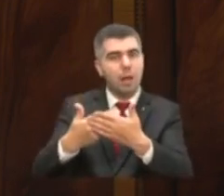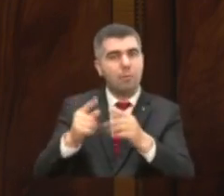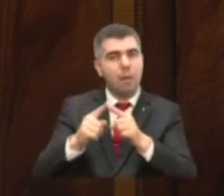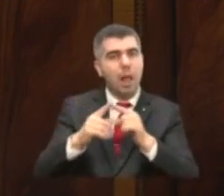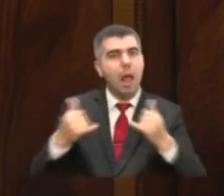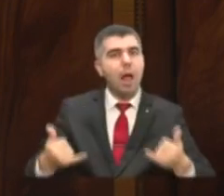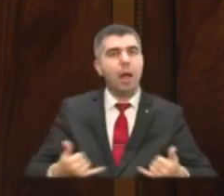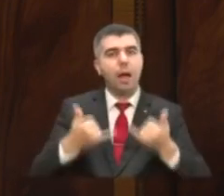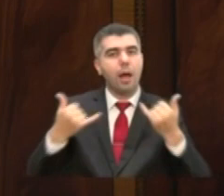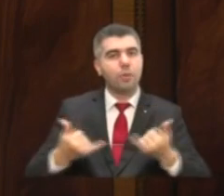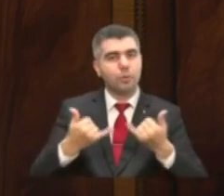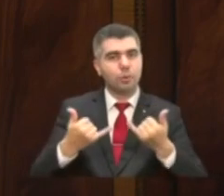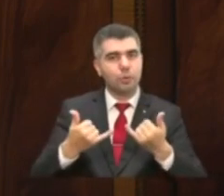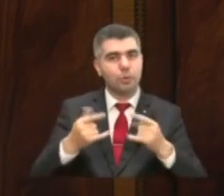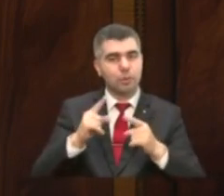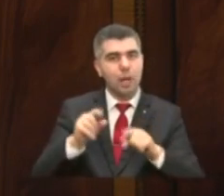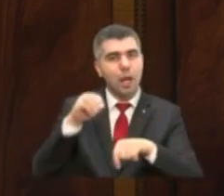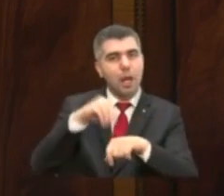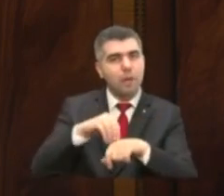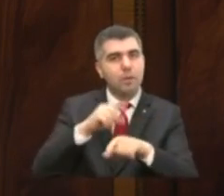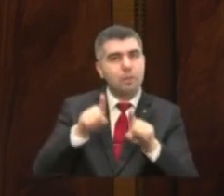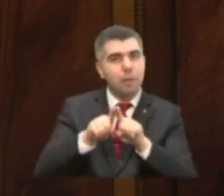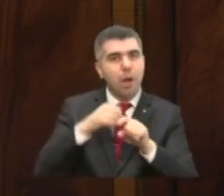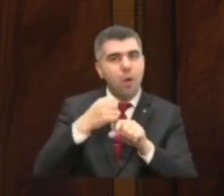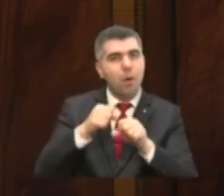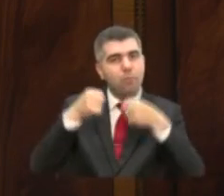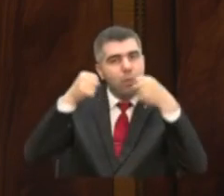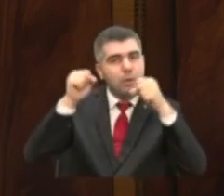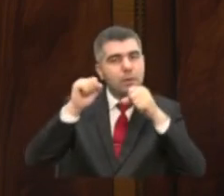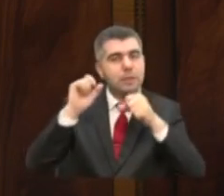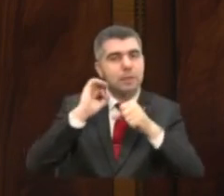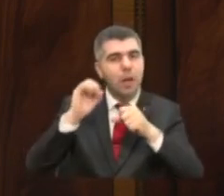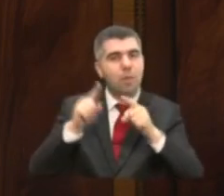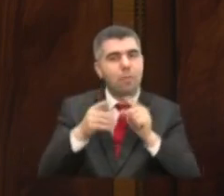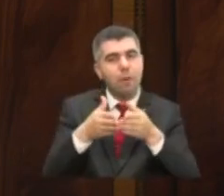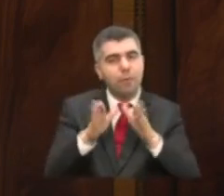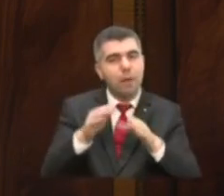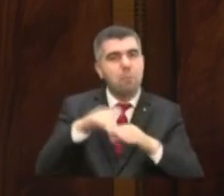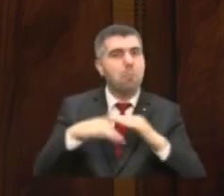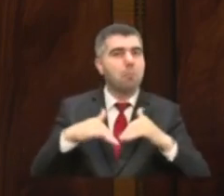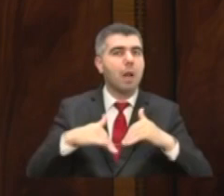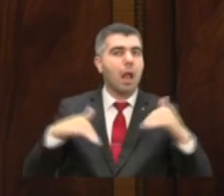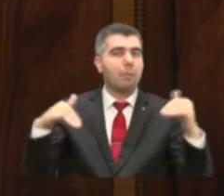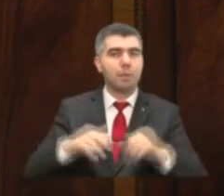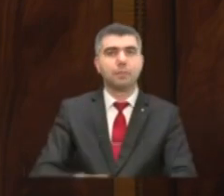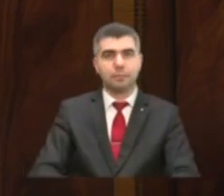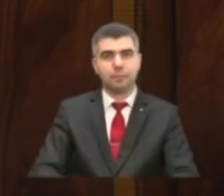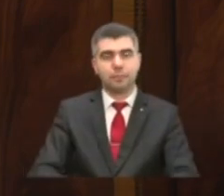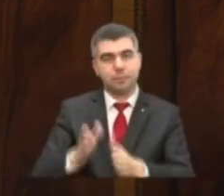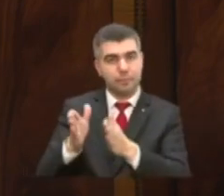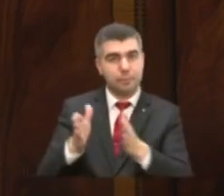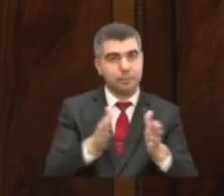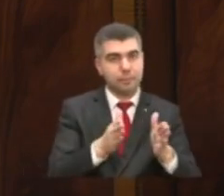العرش وكذلك خطاب دورة الملك الشعب وخطاب افتتاح الدورة البرلمانية الحالية. السيد